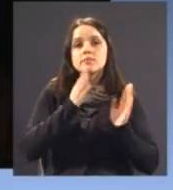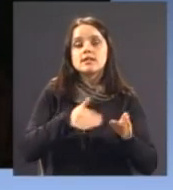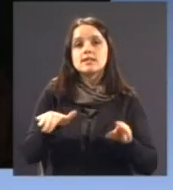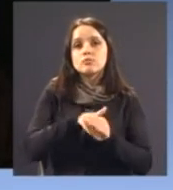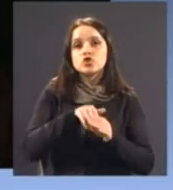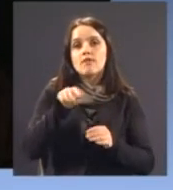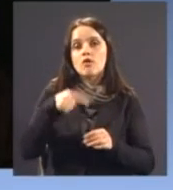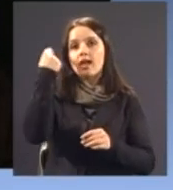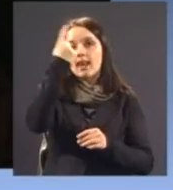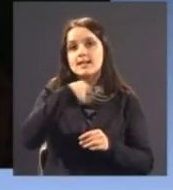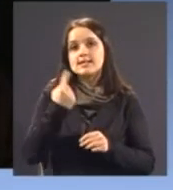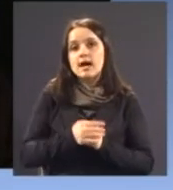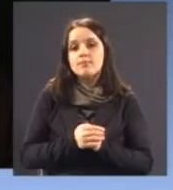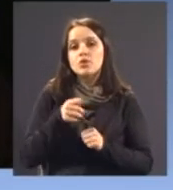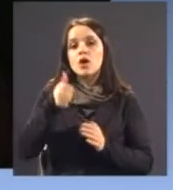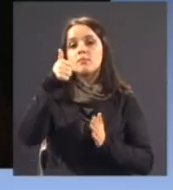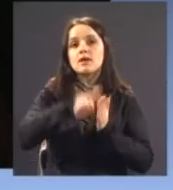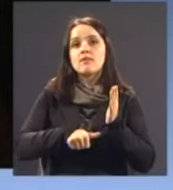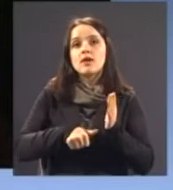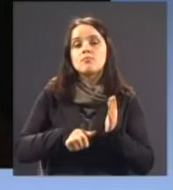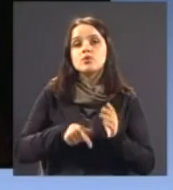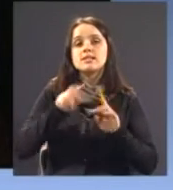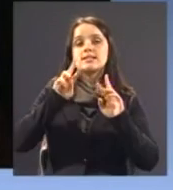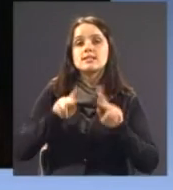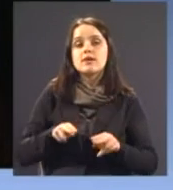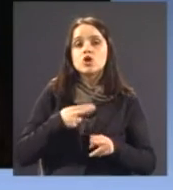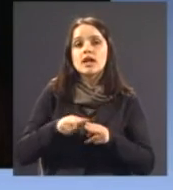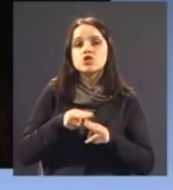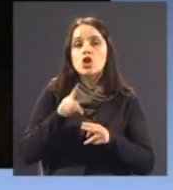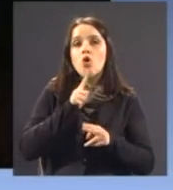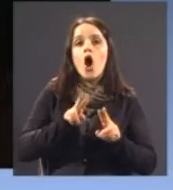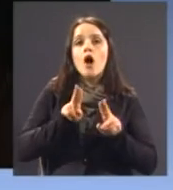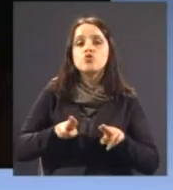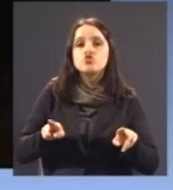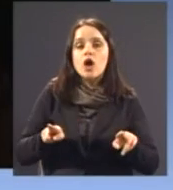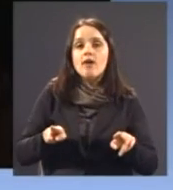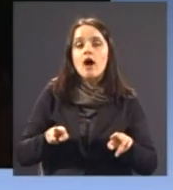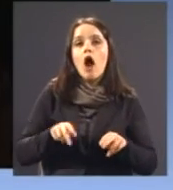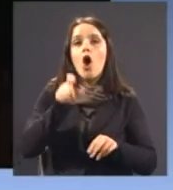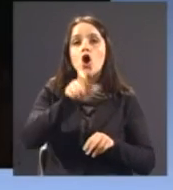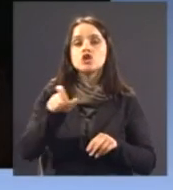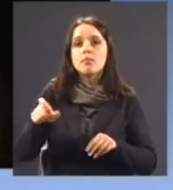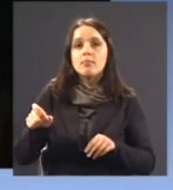ovih lica. To je prvi put sistematsko rješenje koje omogućava osobama